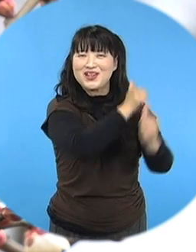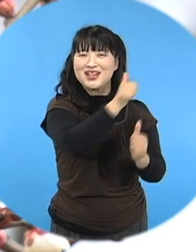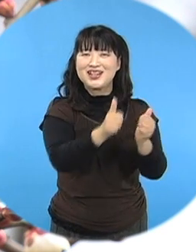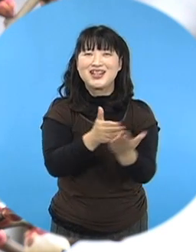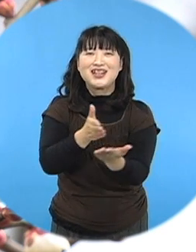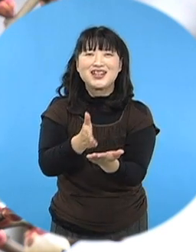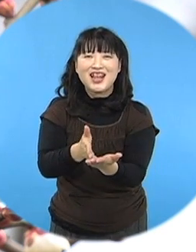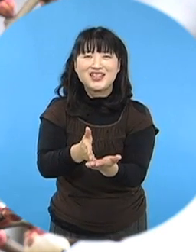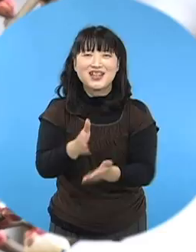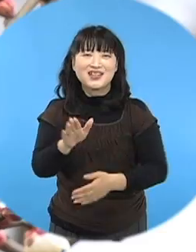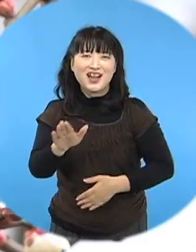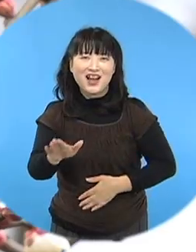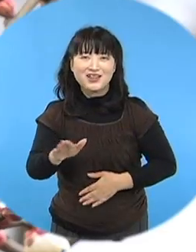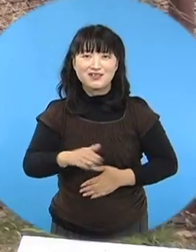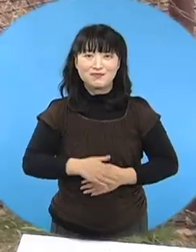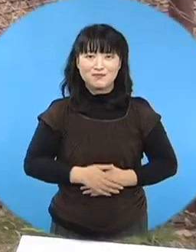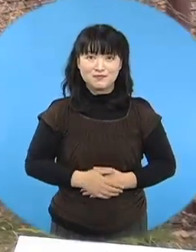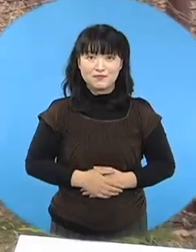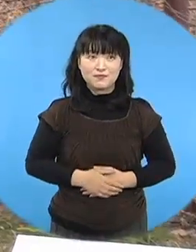ています。